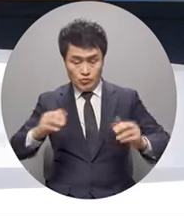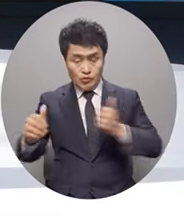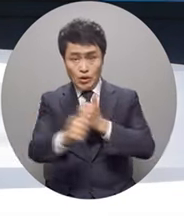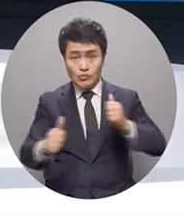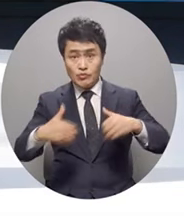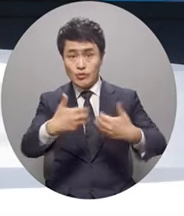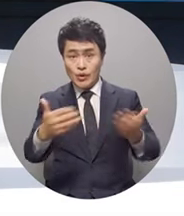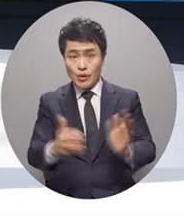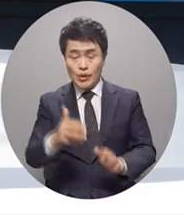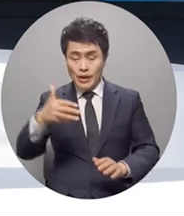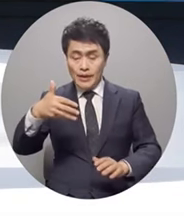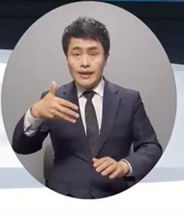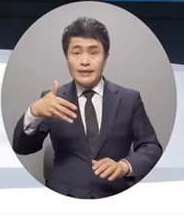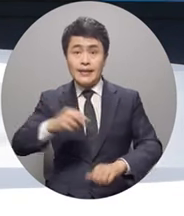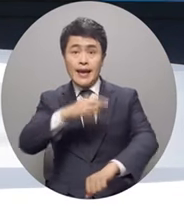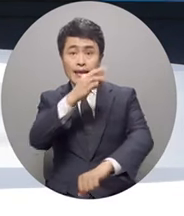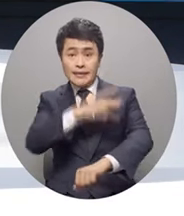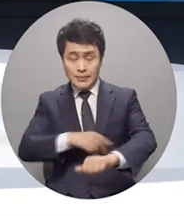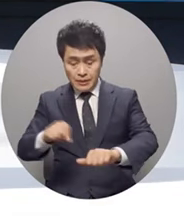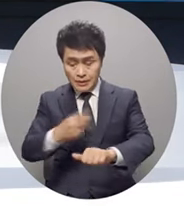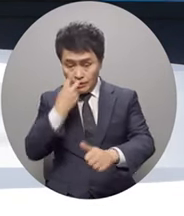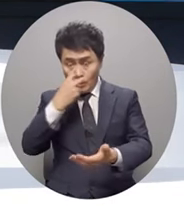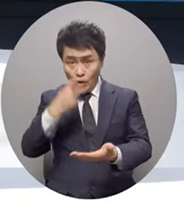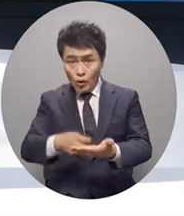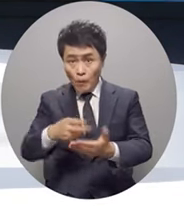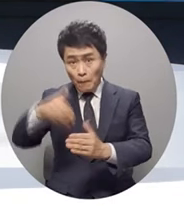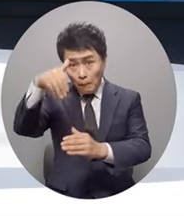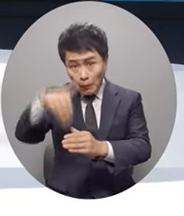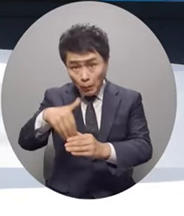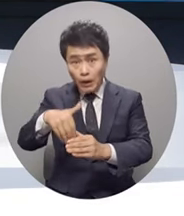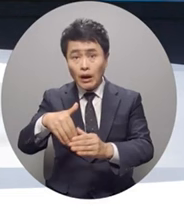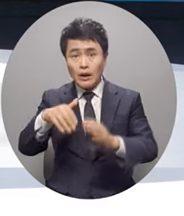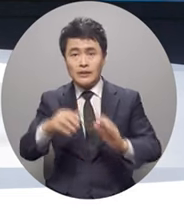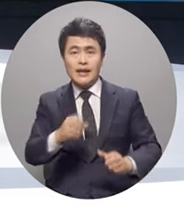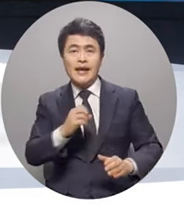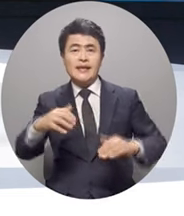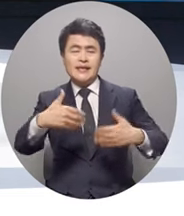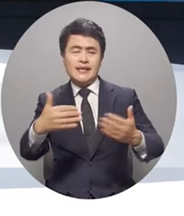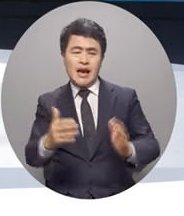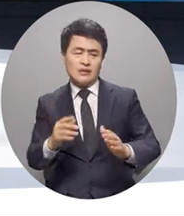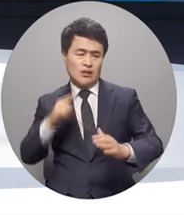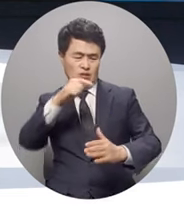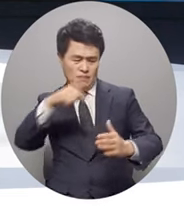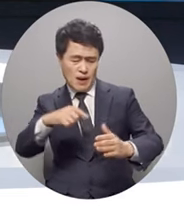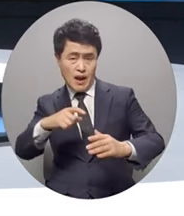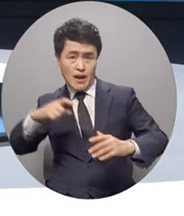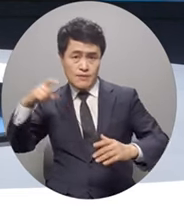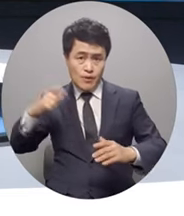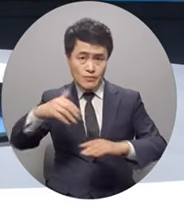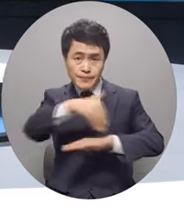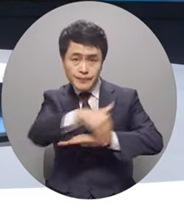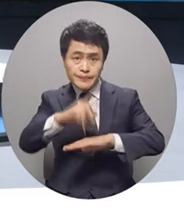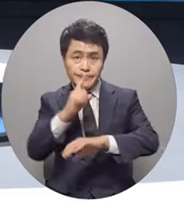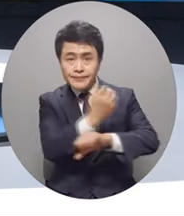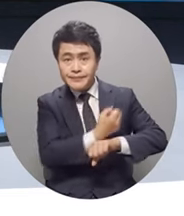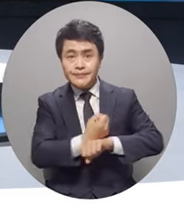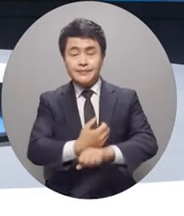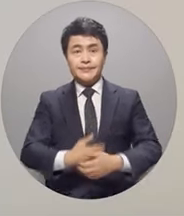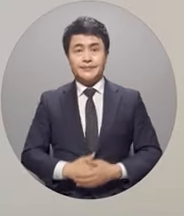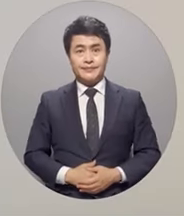최상병 특검법 표결 등이 예정된 가운데 야당은 전방위 공세를 계획하고 있습니다. 나세훈 기자입니다.